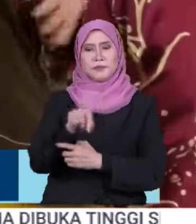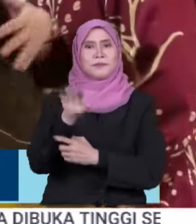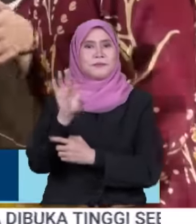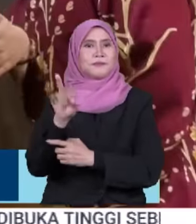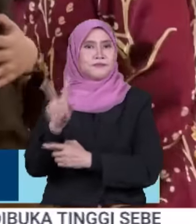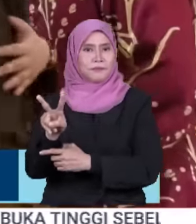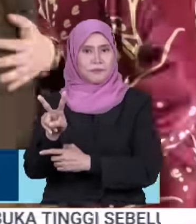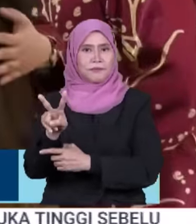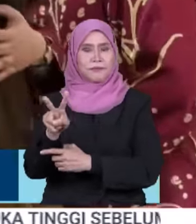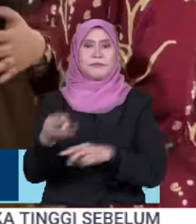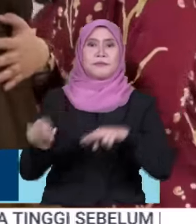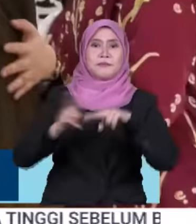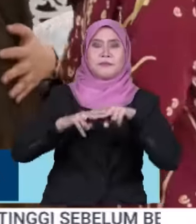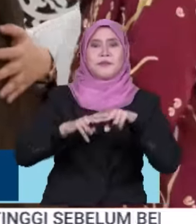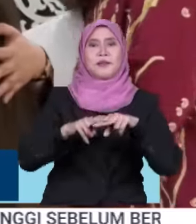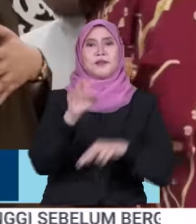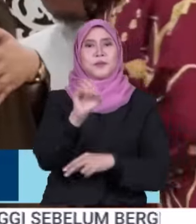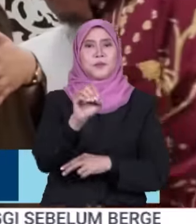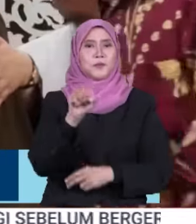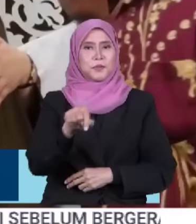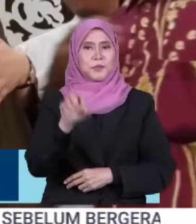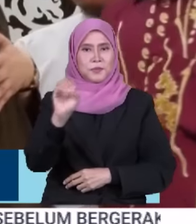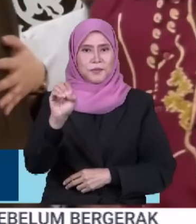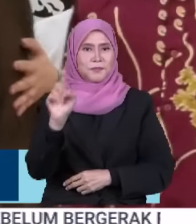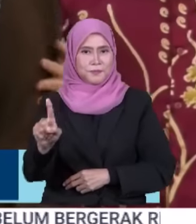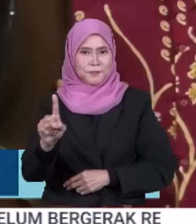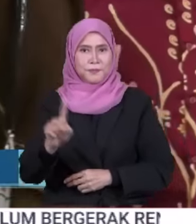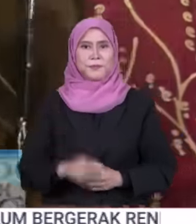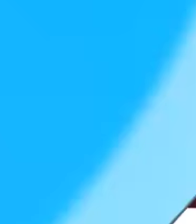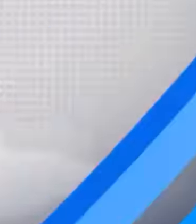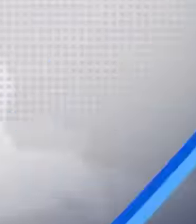2.92 iaitu peningkatan sebanyak 0.01.